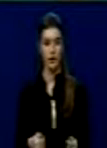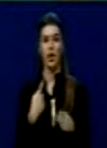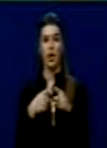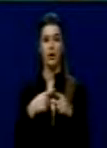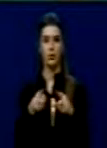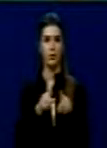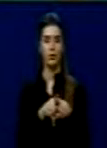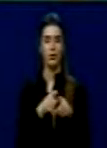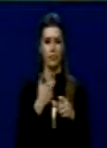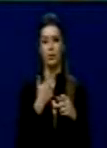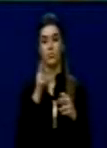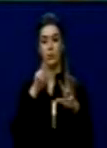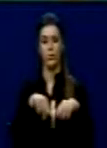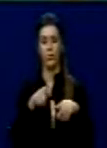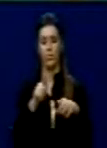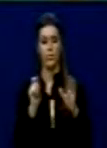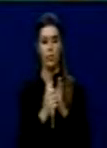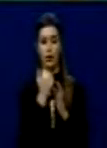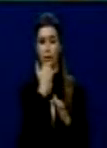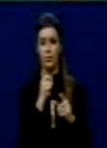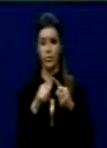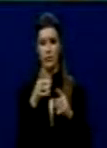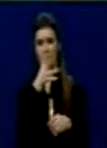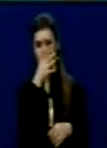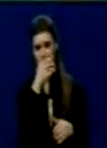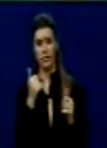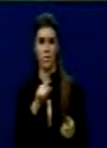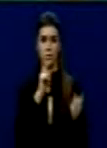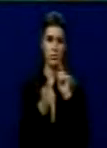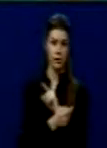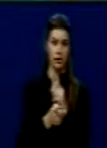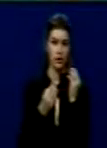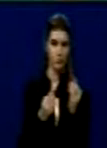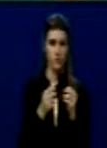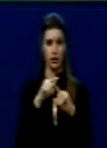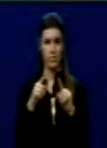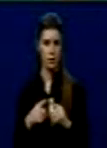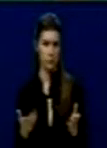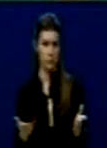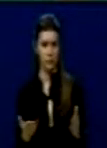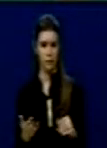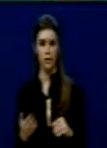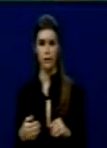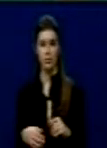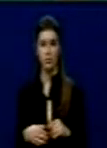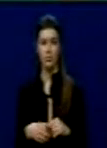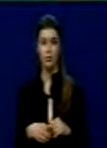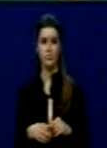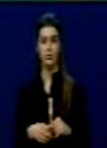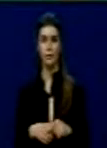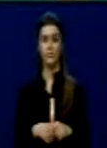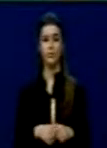këtu, pra të pajtohemi ne që procesi I privatizimit pas ka qenë I keq dhe tash po shkojmë shpejt po e vazhdojmë jetën, kjo s'ka kur fakultimi, këtu pajtohem plotësisht. Mirë